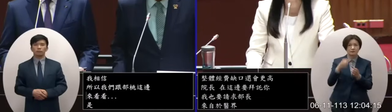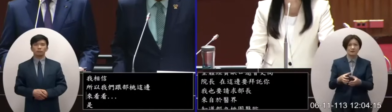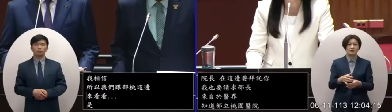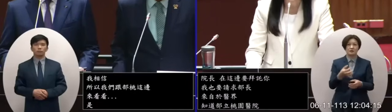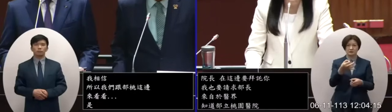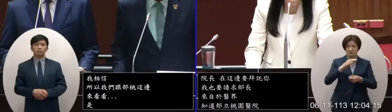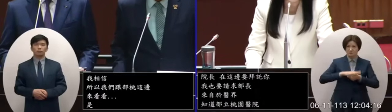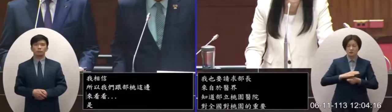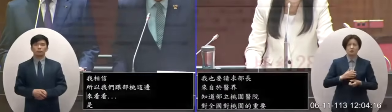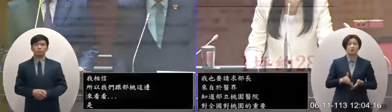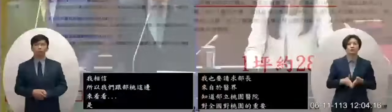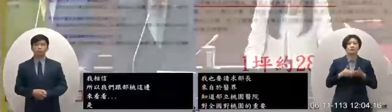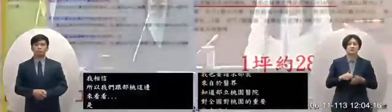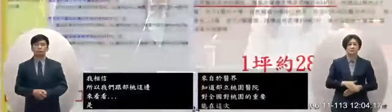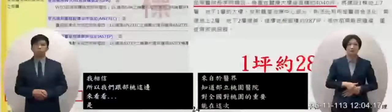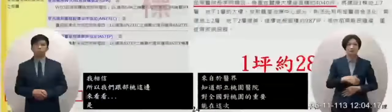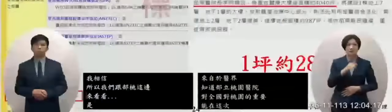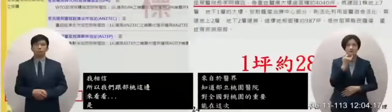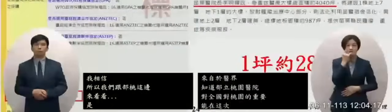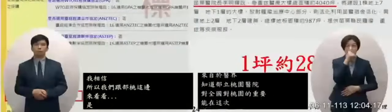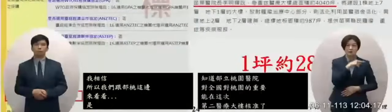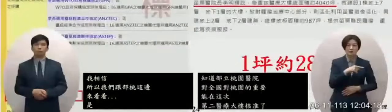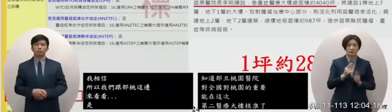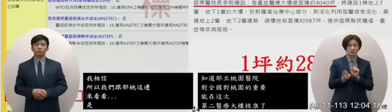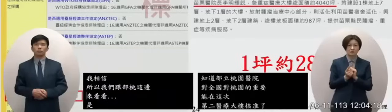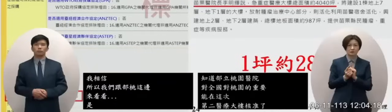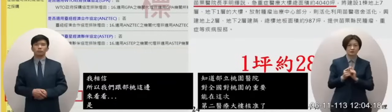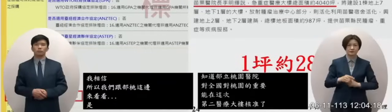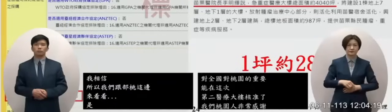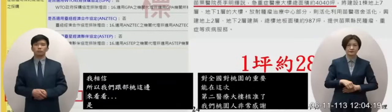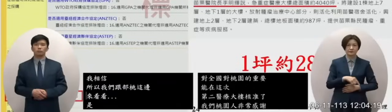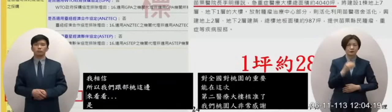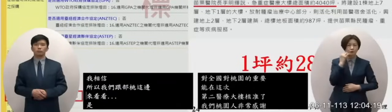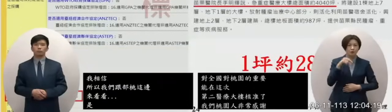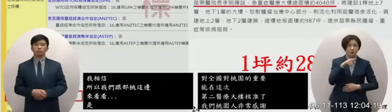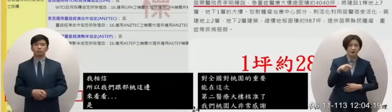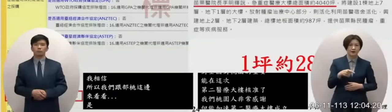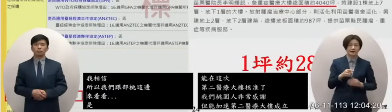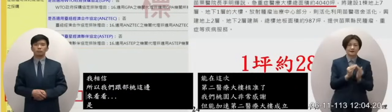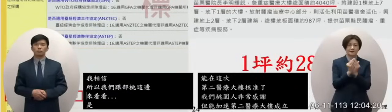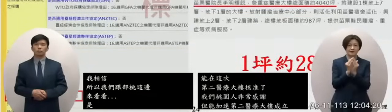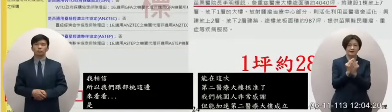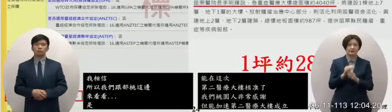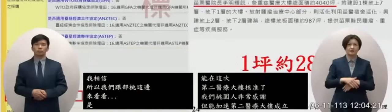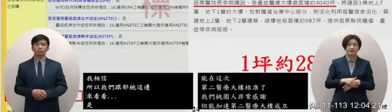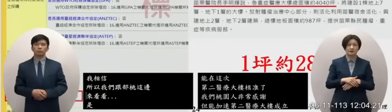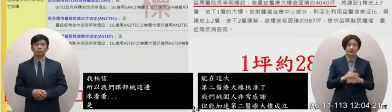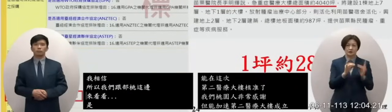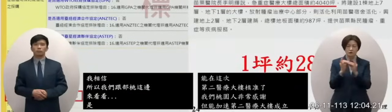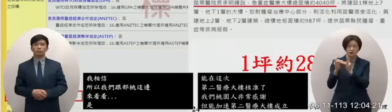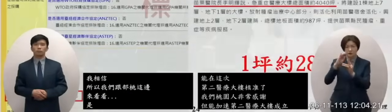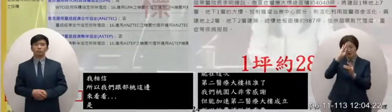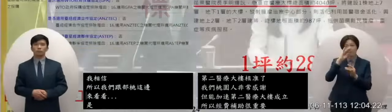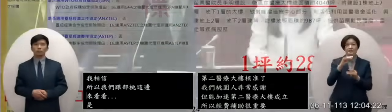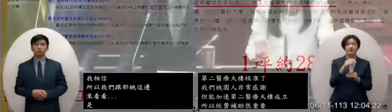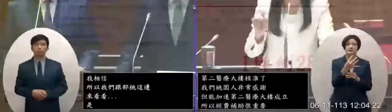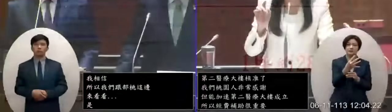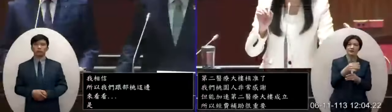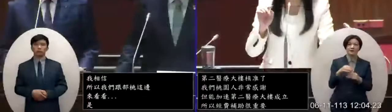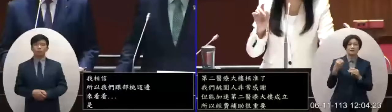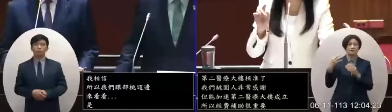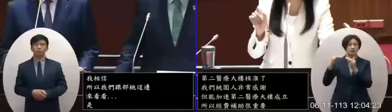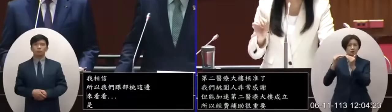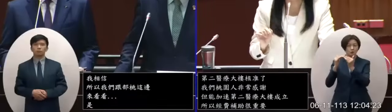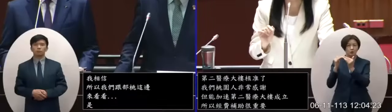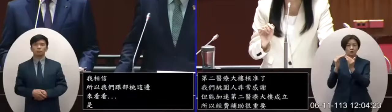助很重要。那是不是能够啊哈？对于我们成立以后，桃园那个多400床病床，新屋多300床的病床，